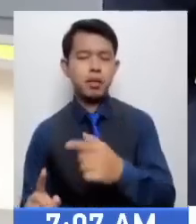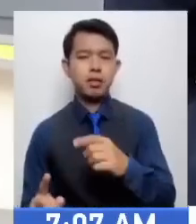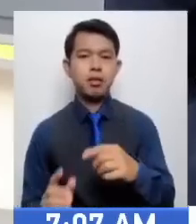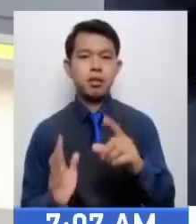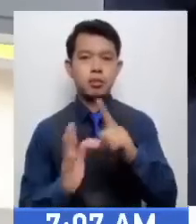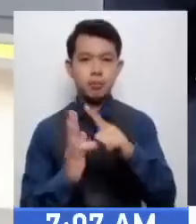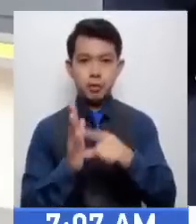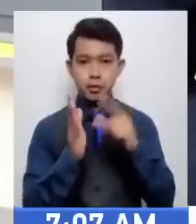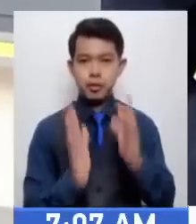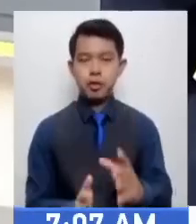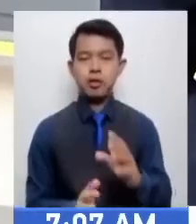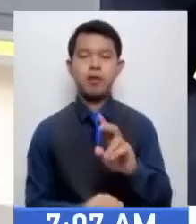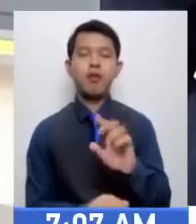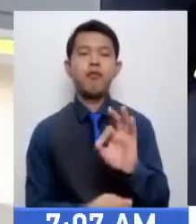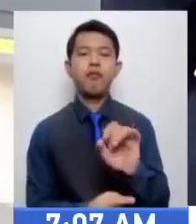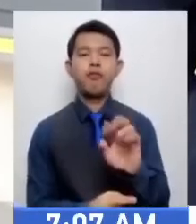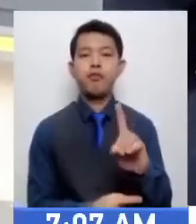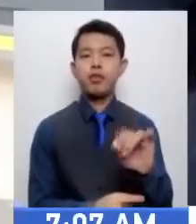Magdang umaga, Attorney Topacio.